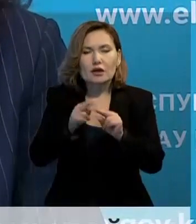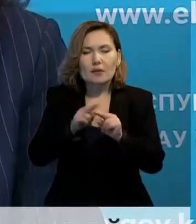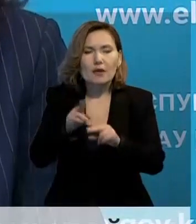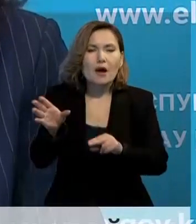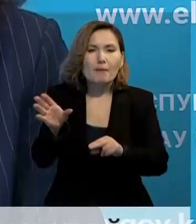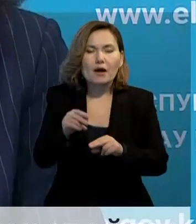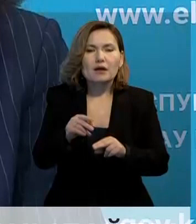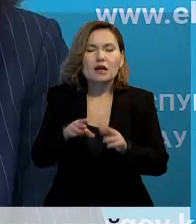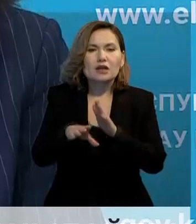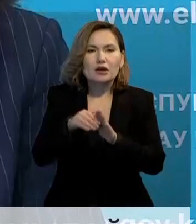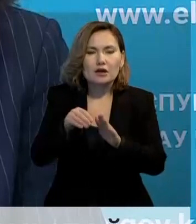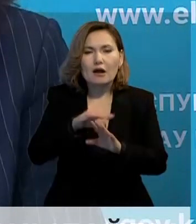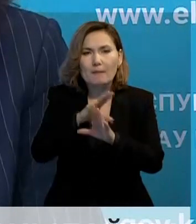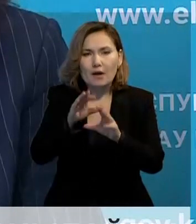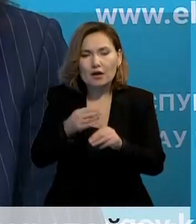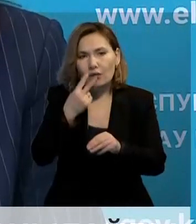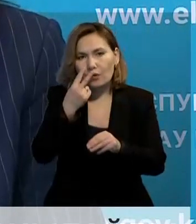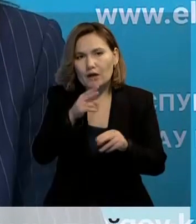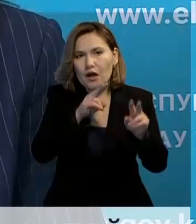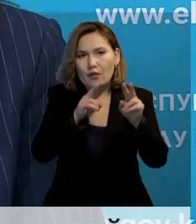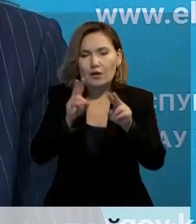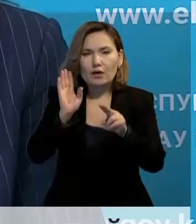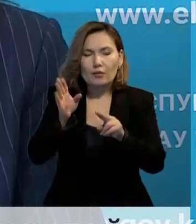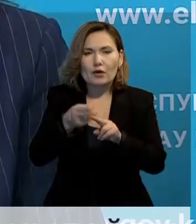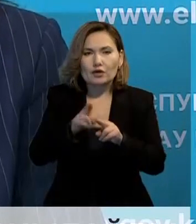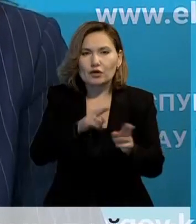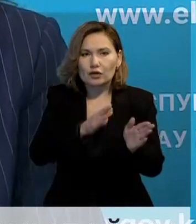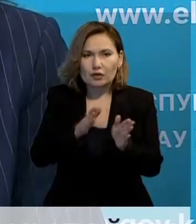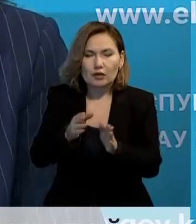ашықтық пен сайлаудың қол жетімділігін сақтау тәжірибесімен де танысатын болады.